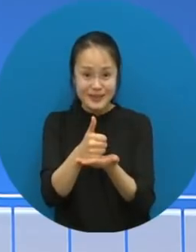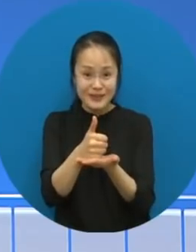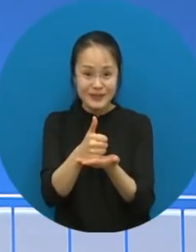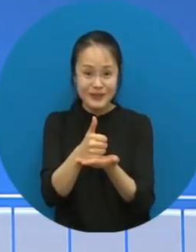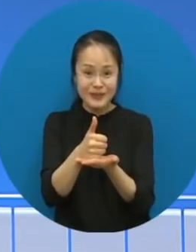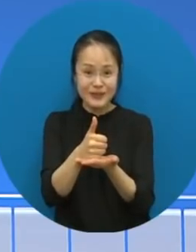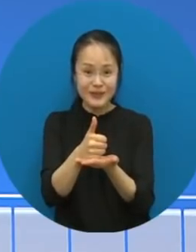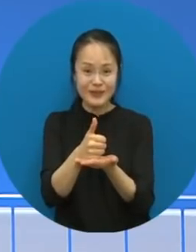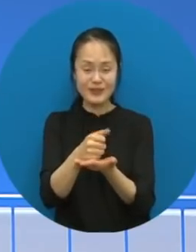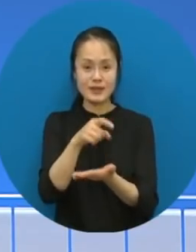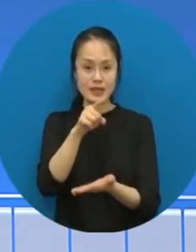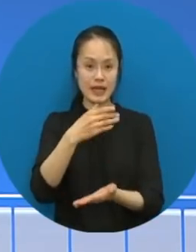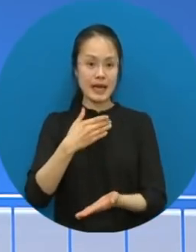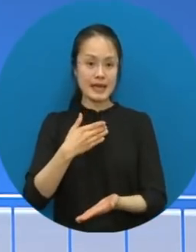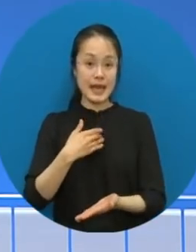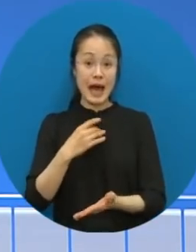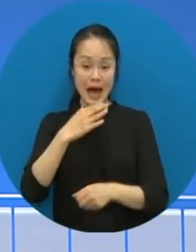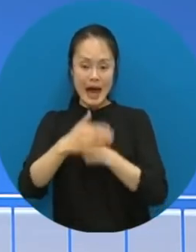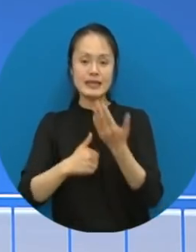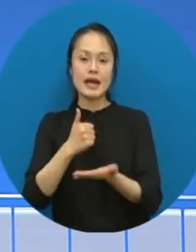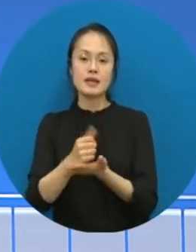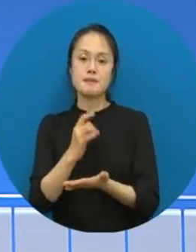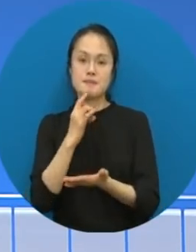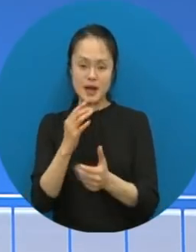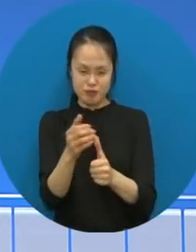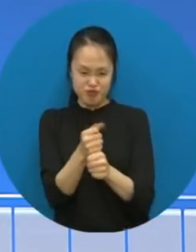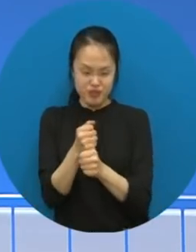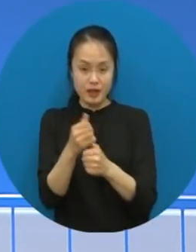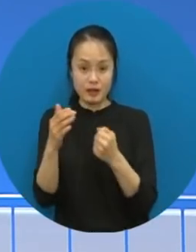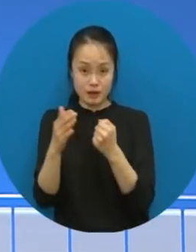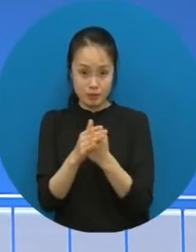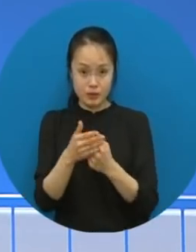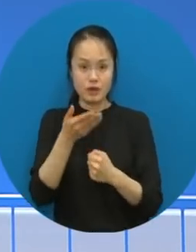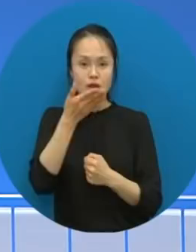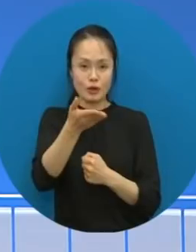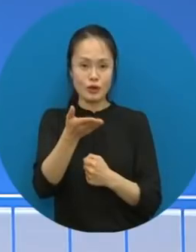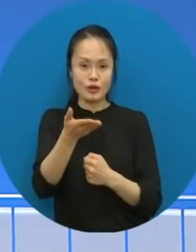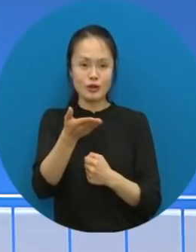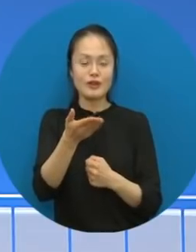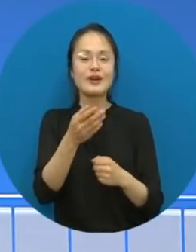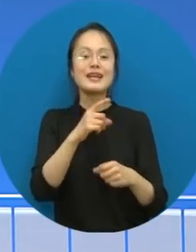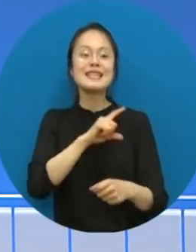네가 나만 붙잡으니 내가 너를 이스라엘이라 하리라.